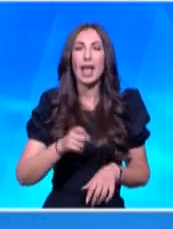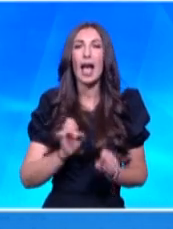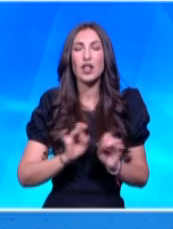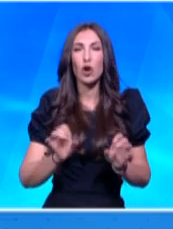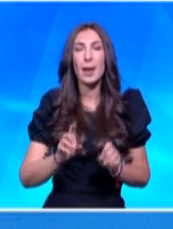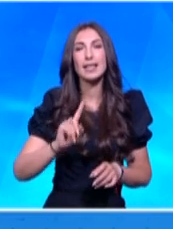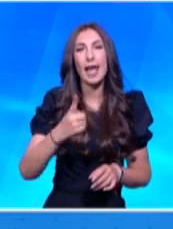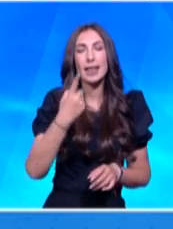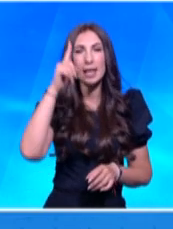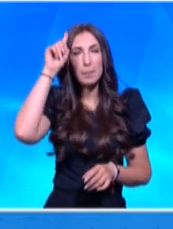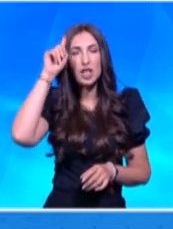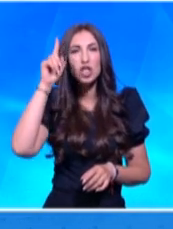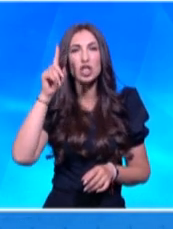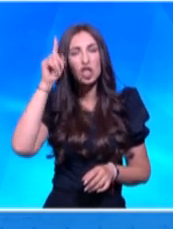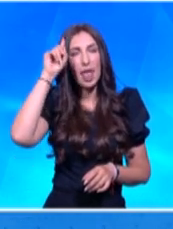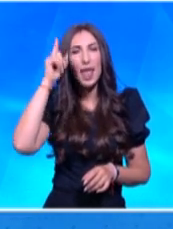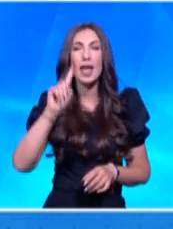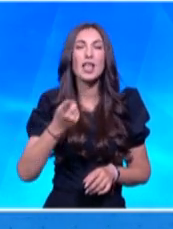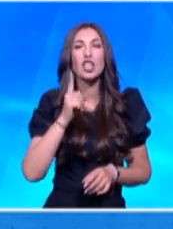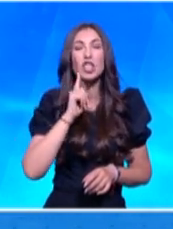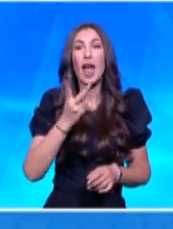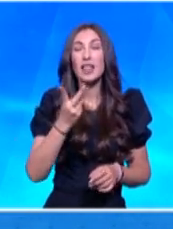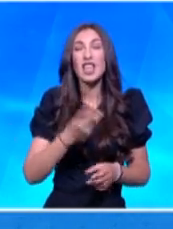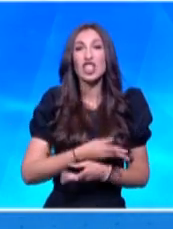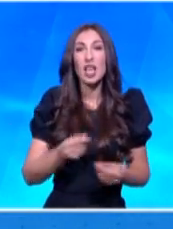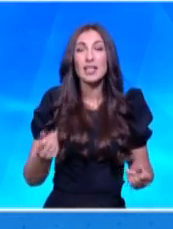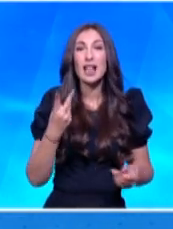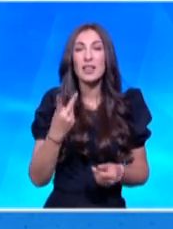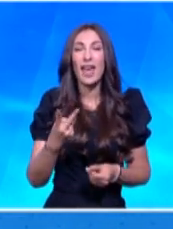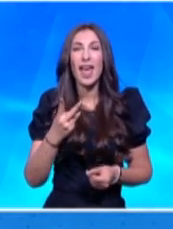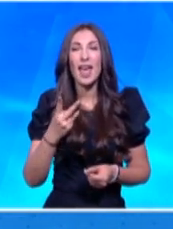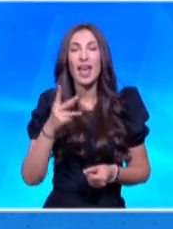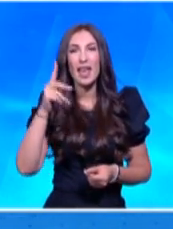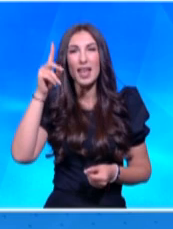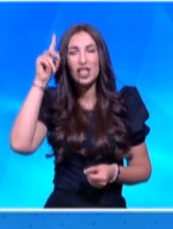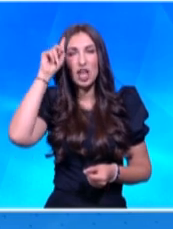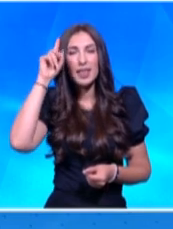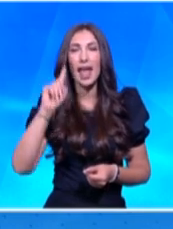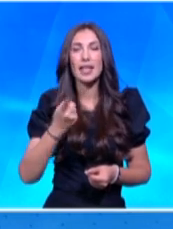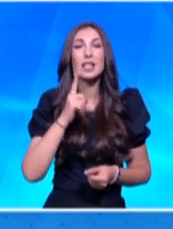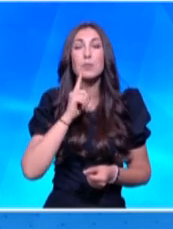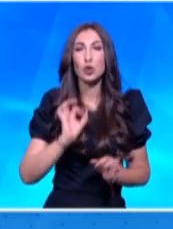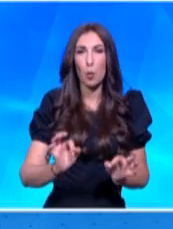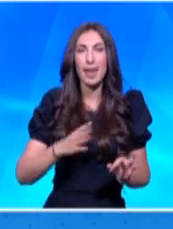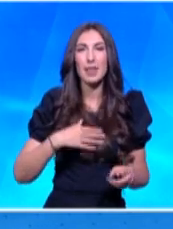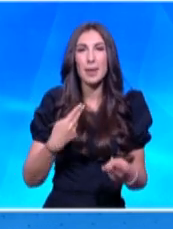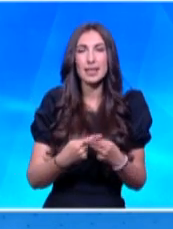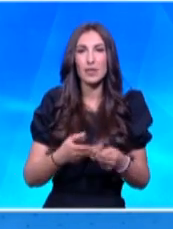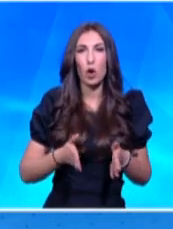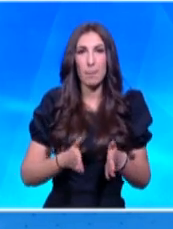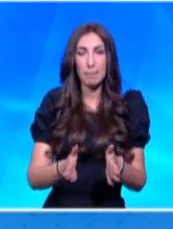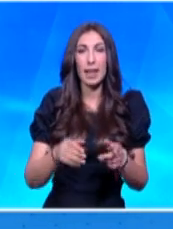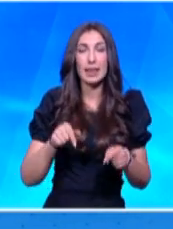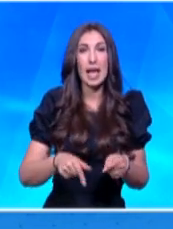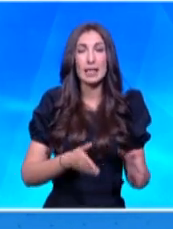един мъж и за една жена. Изчезналите са две жени и един мъж. Има ли затворени пътища в момента? Днес се излязоха реки